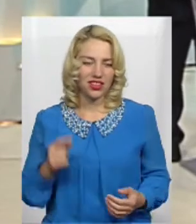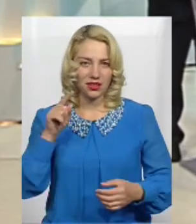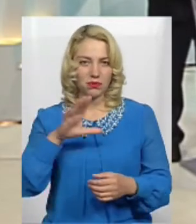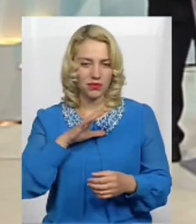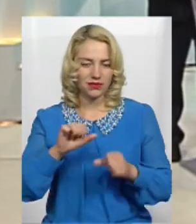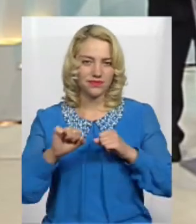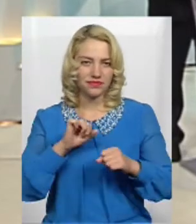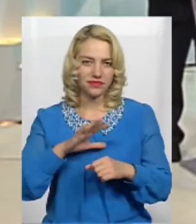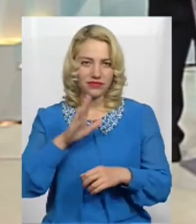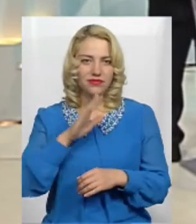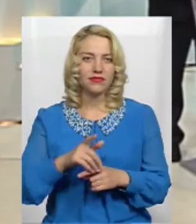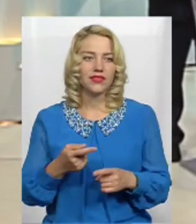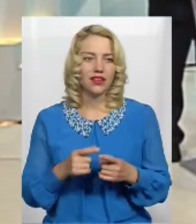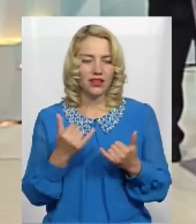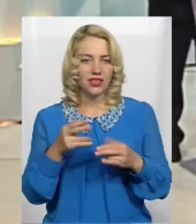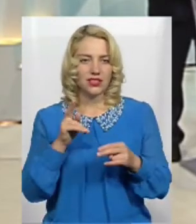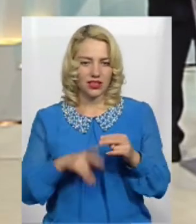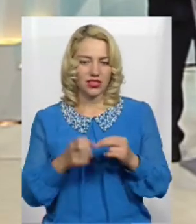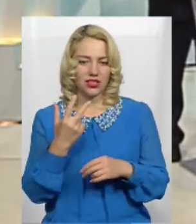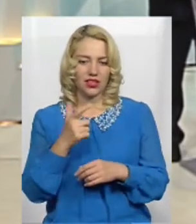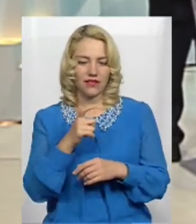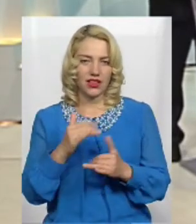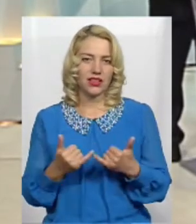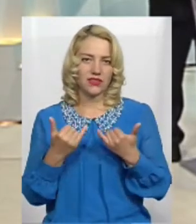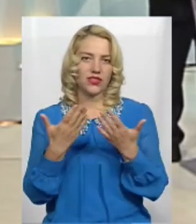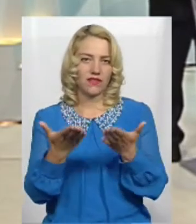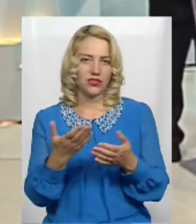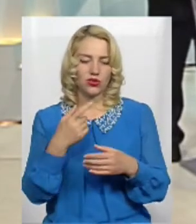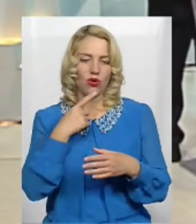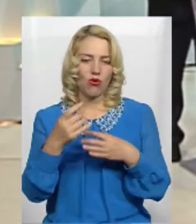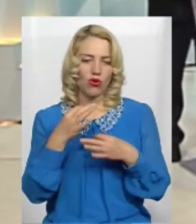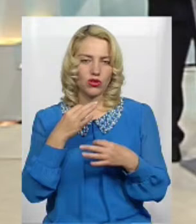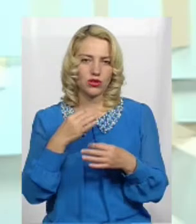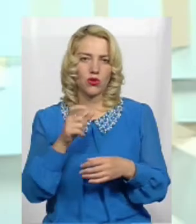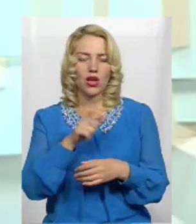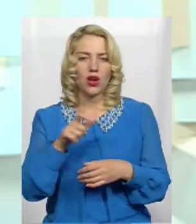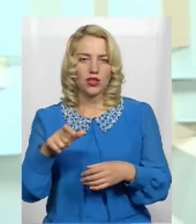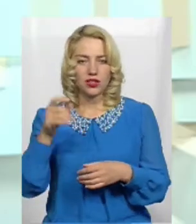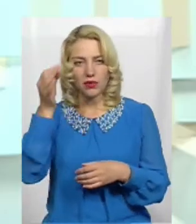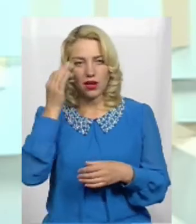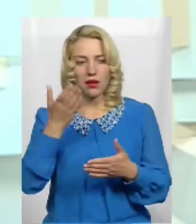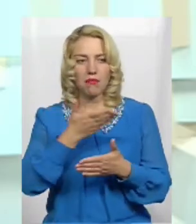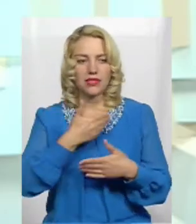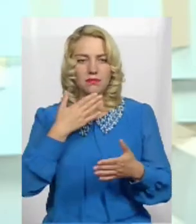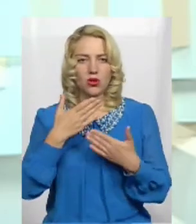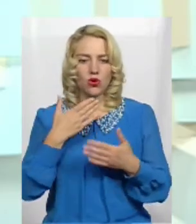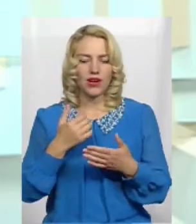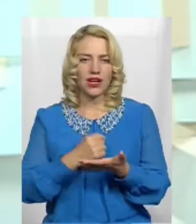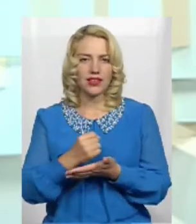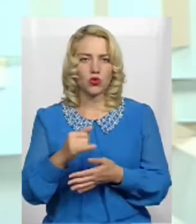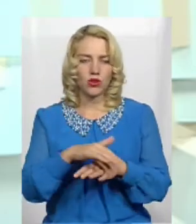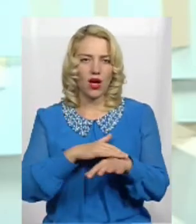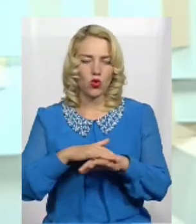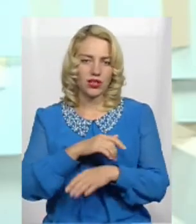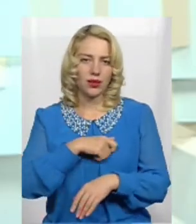Дякую. Закінчилися 13 хвилин, відведені для нашої з вами розмови. Глядачам і слухачам нагадую, ми спілкувалися із кандидатом